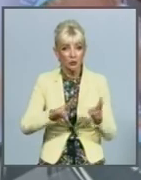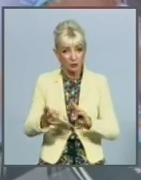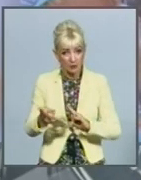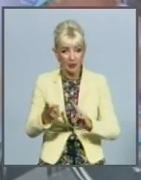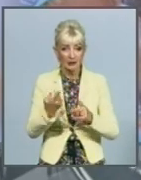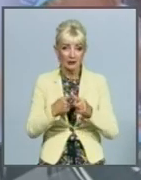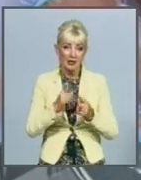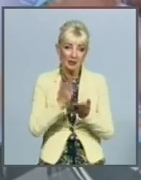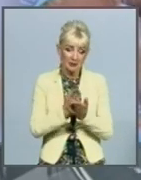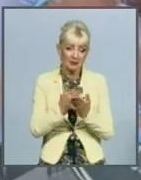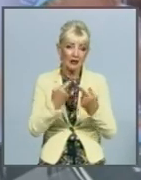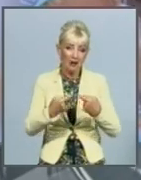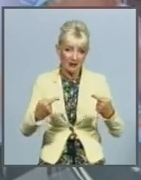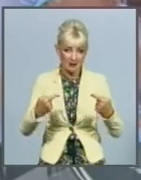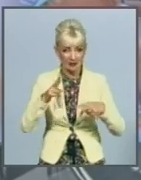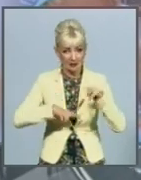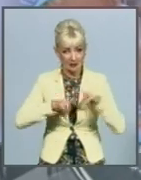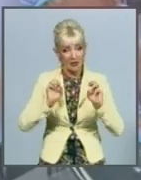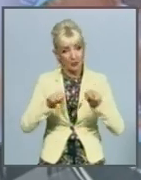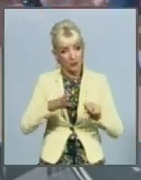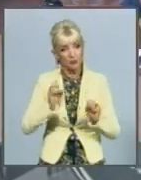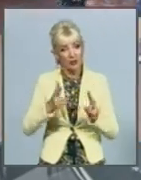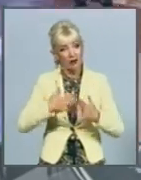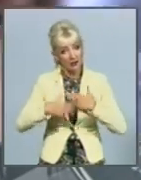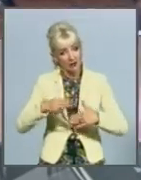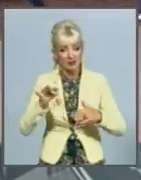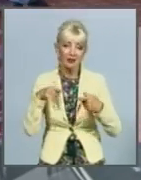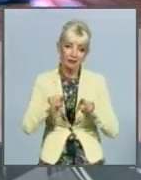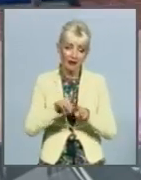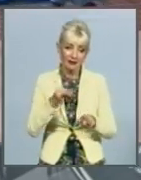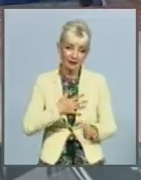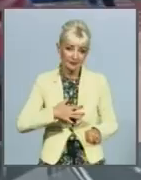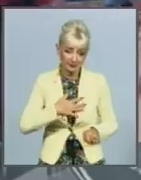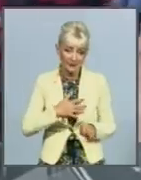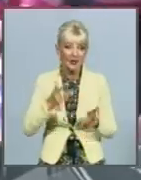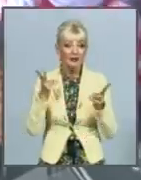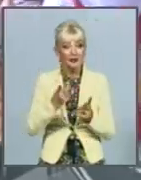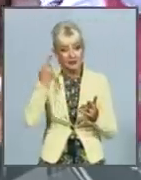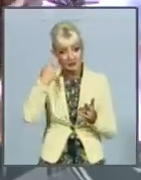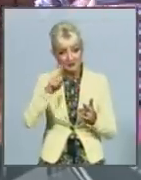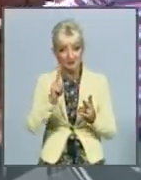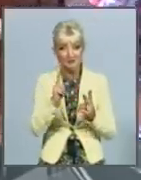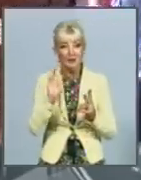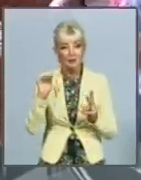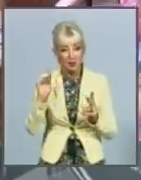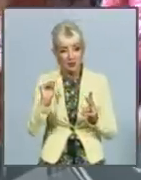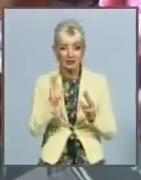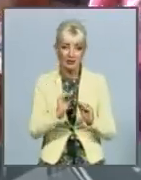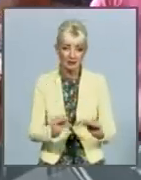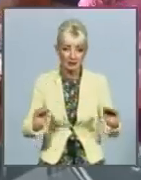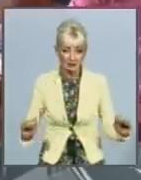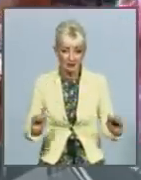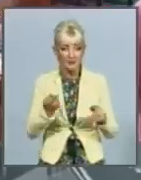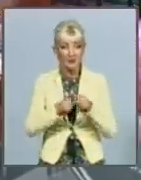різні емоції, бо може бути як радісно, так і сумно. Крім цього, не зайвим буде вигадати ритуал прощання з дітлахами.